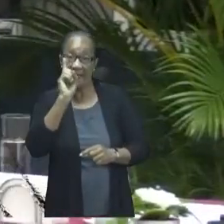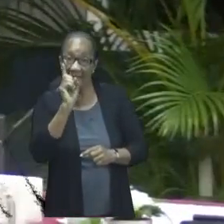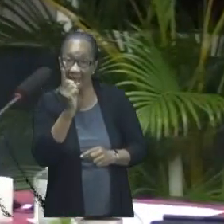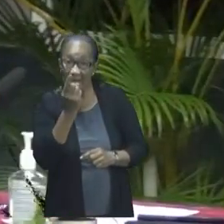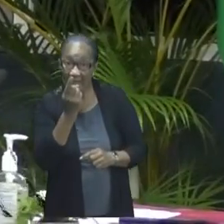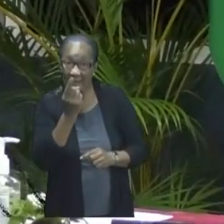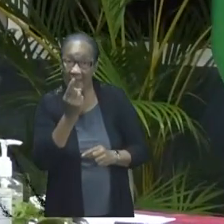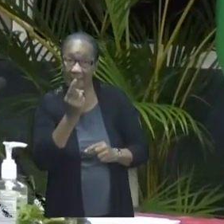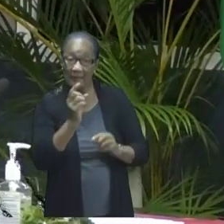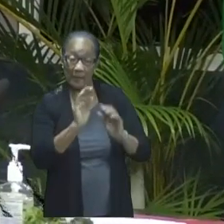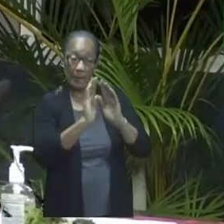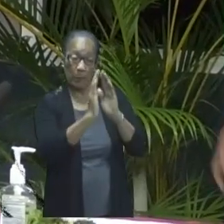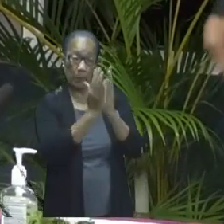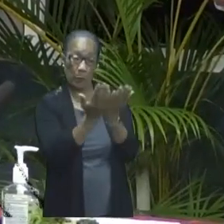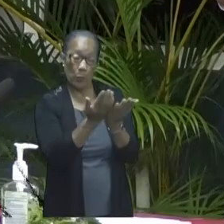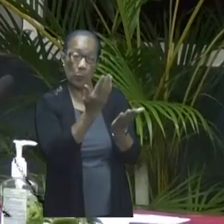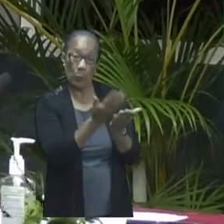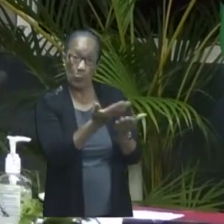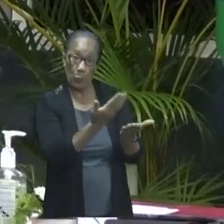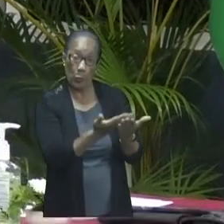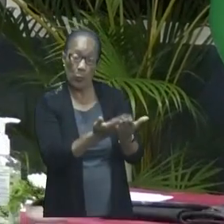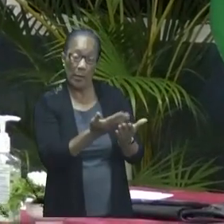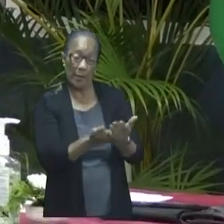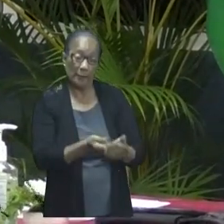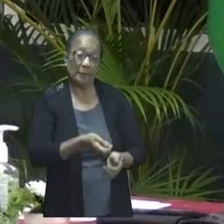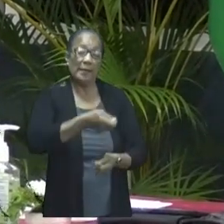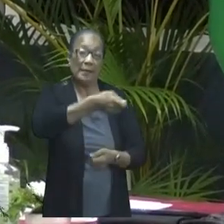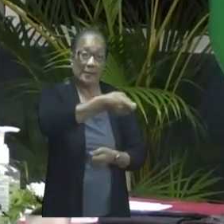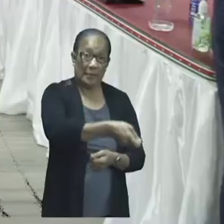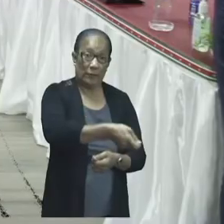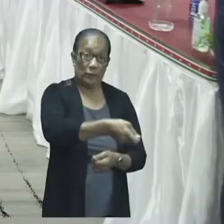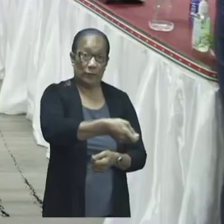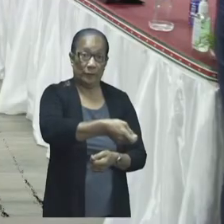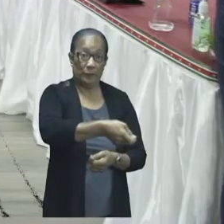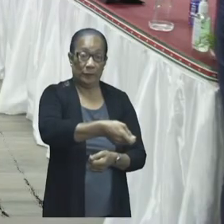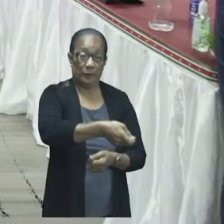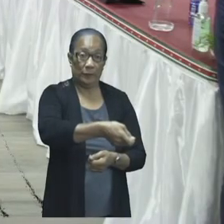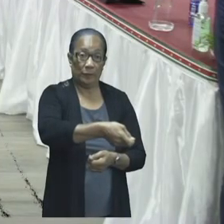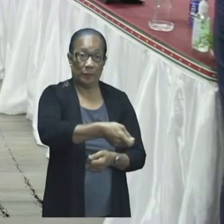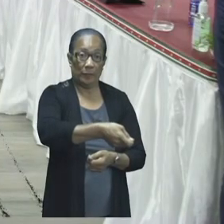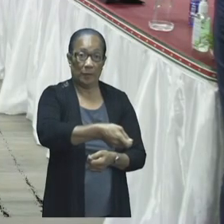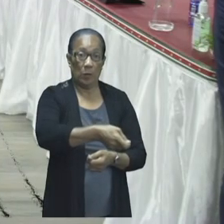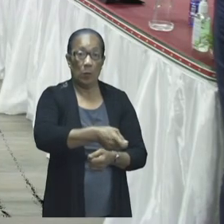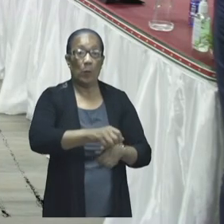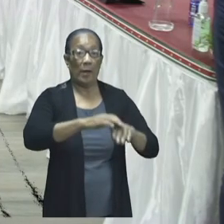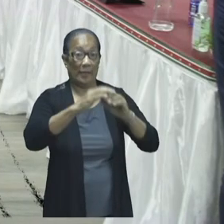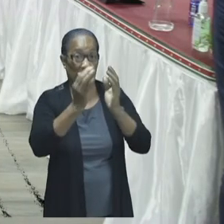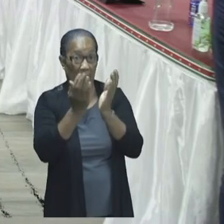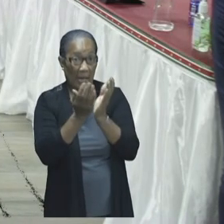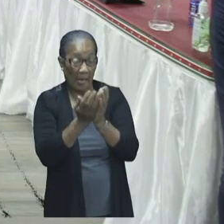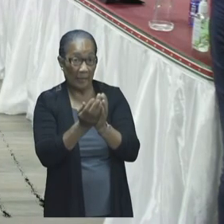van het boek werd waarbij is aangegeven